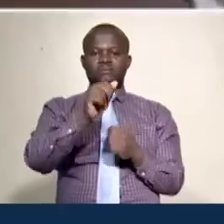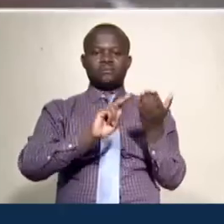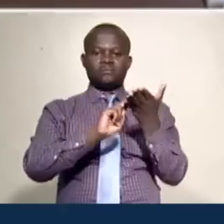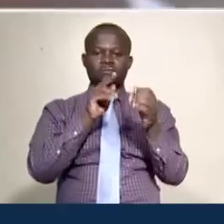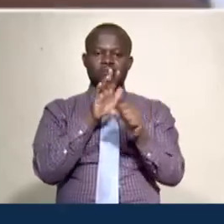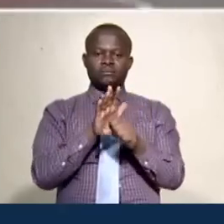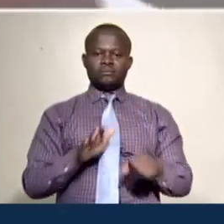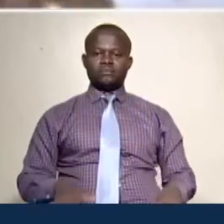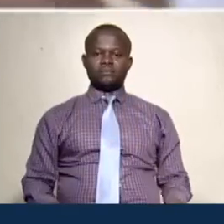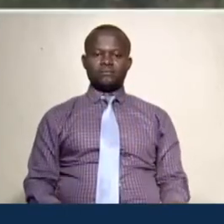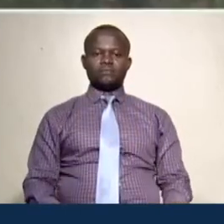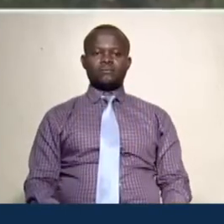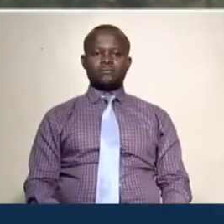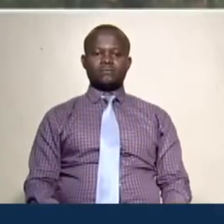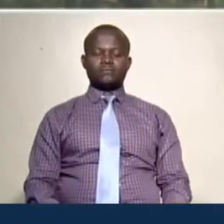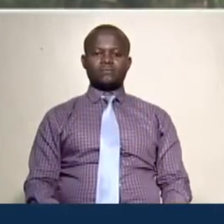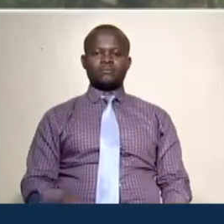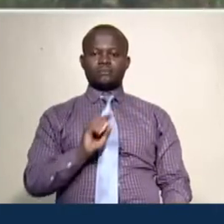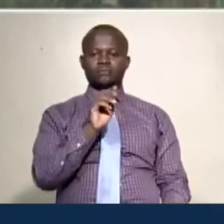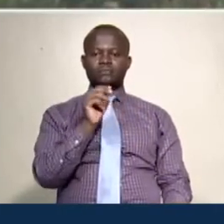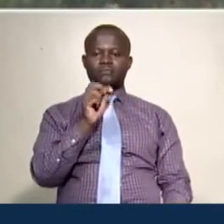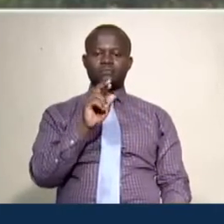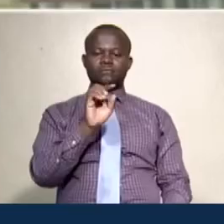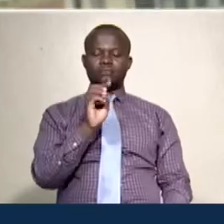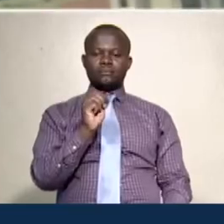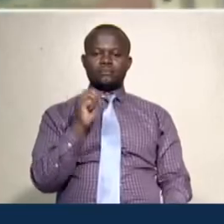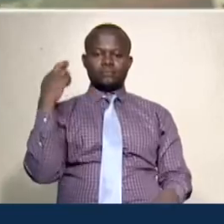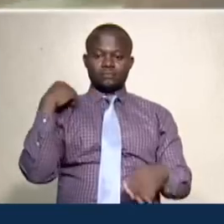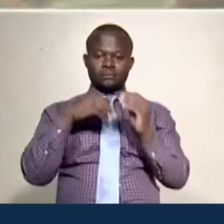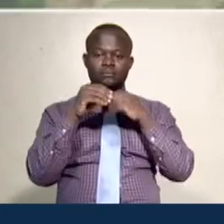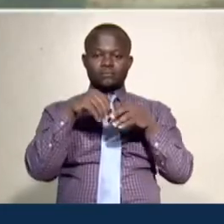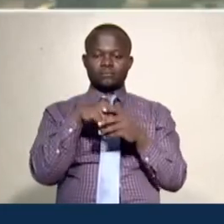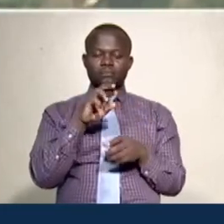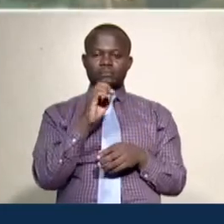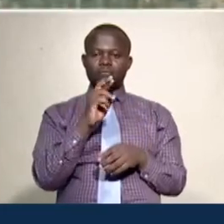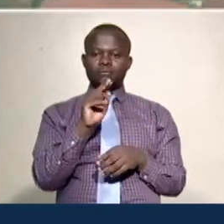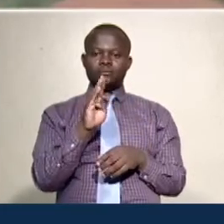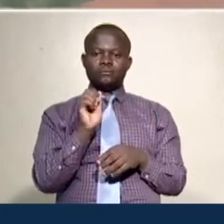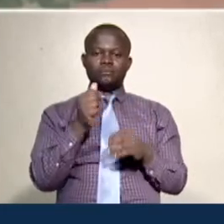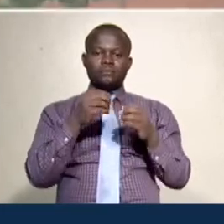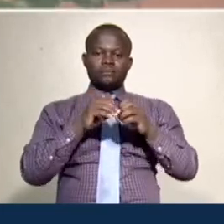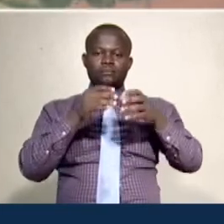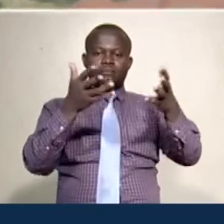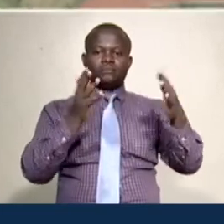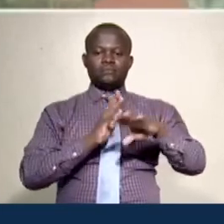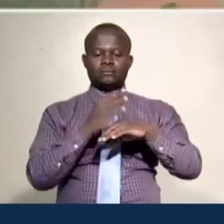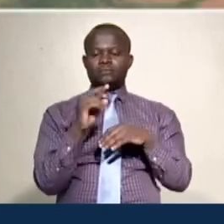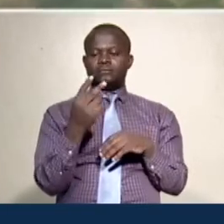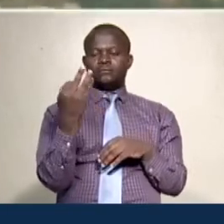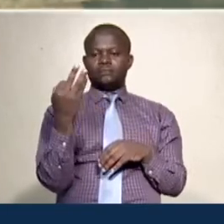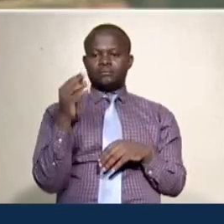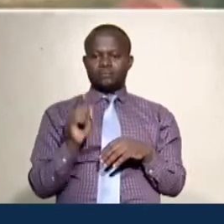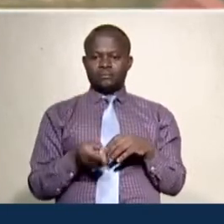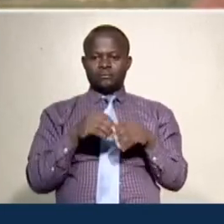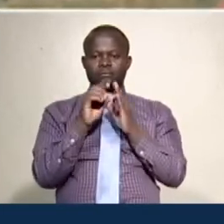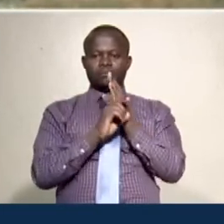cyane. Zina Rizima Diogene umukozi ushinzwe ubucuruzi muri Ruriba nayo imaze gukwirakwiza amashyiga arondereza 2023